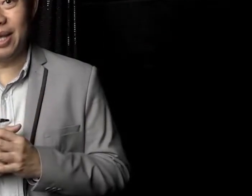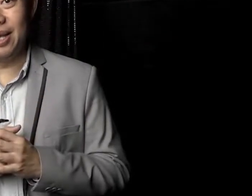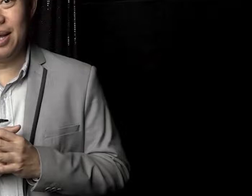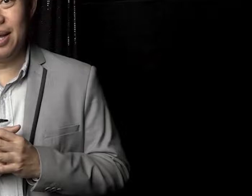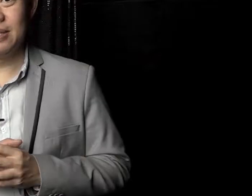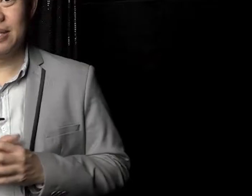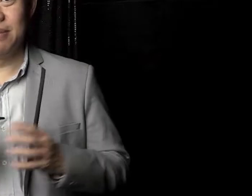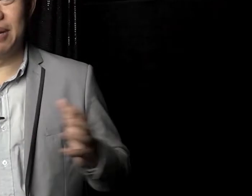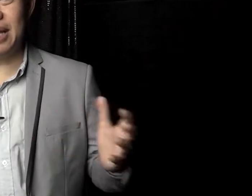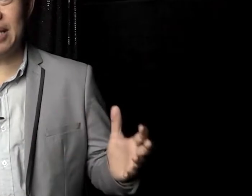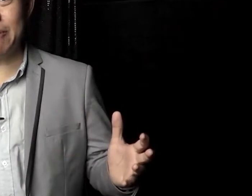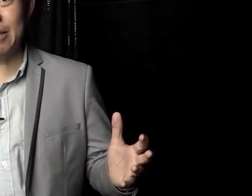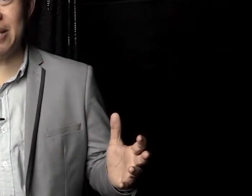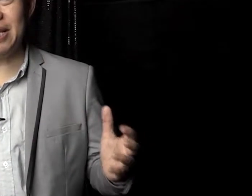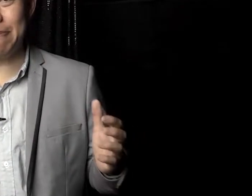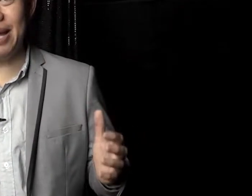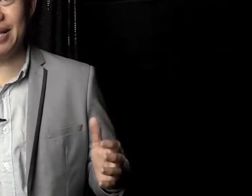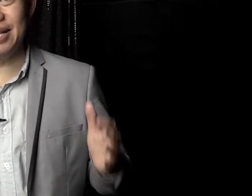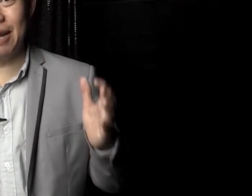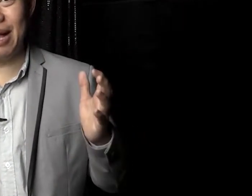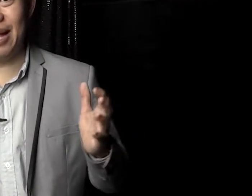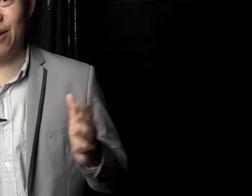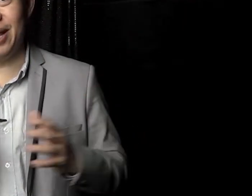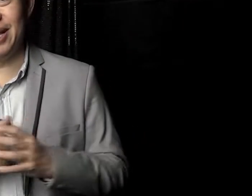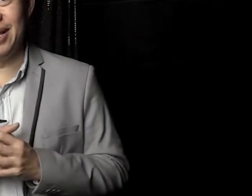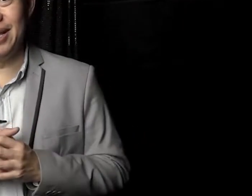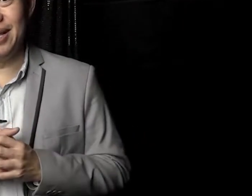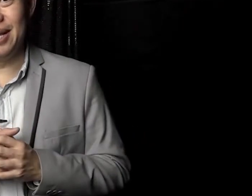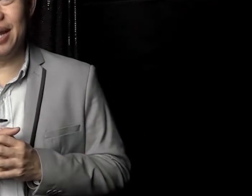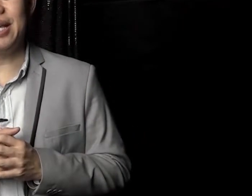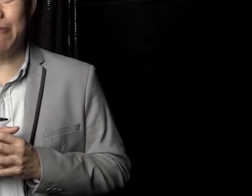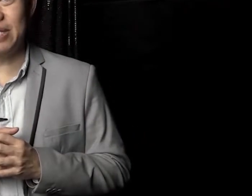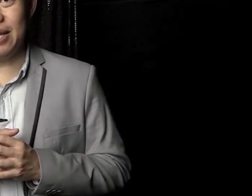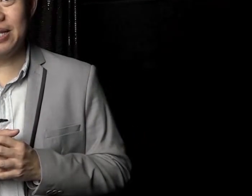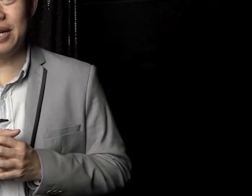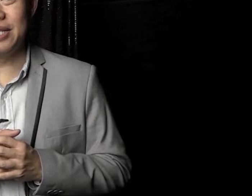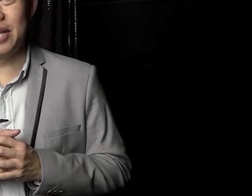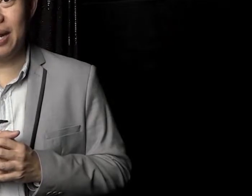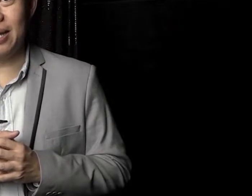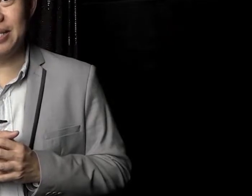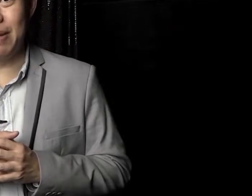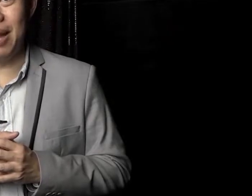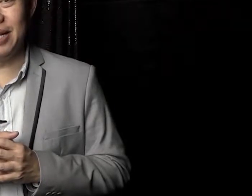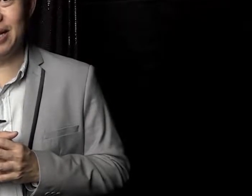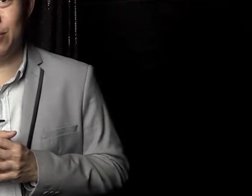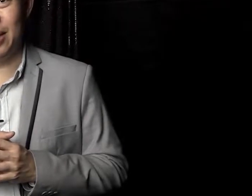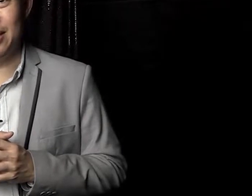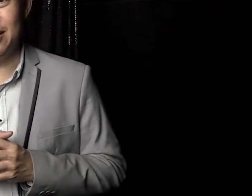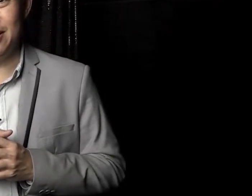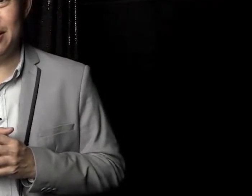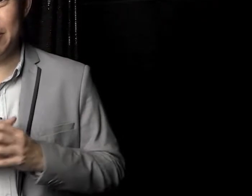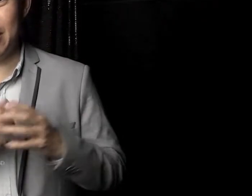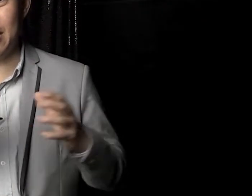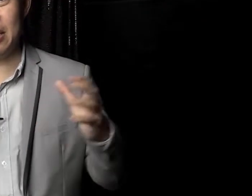gms.church/streaming. Mari kita persiapkan yang terbaik di dalam KKR online ini, karena kita percaya tidak ada jarak di dalam hadirat